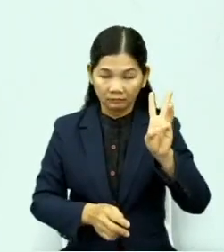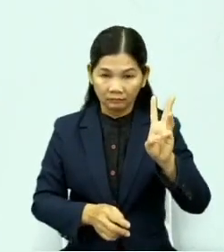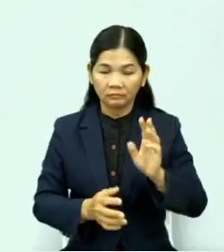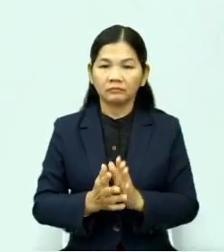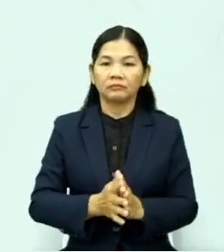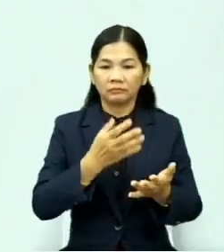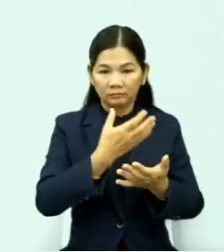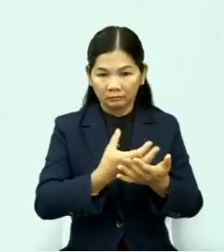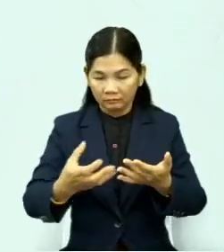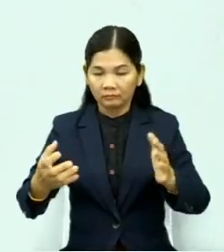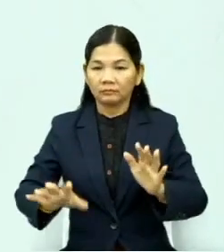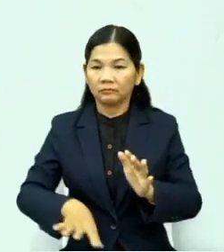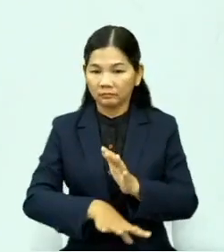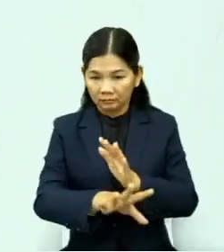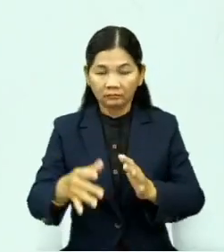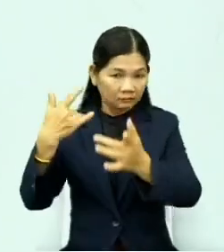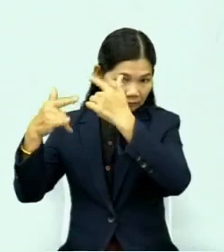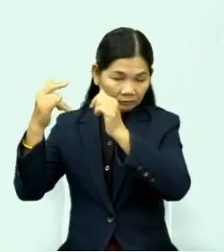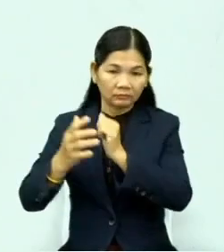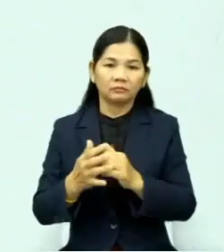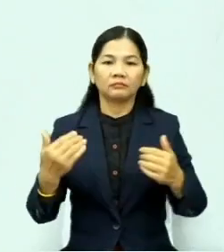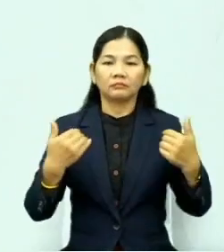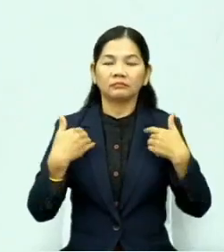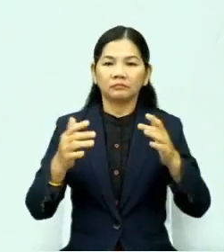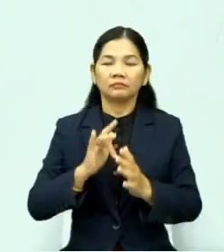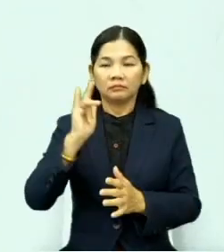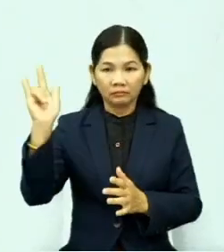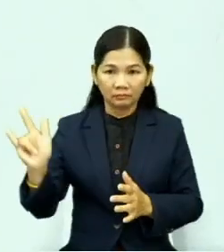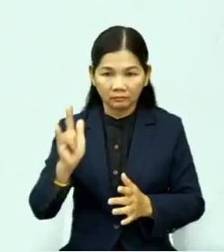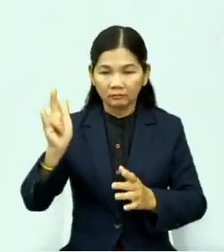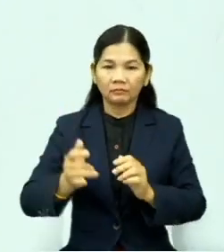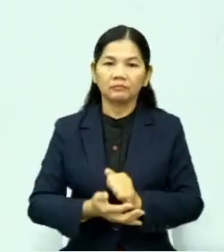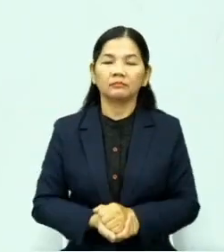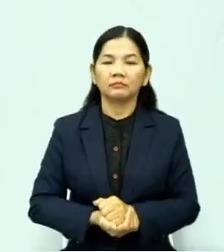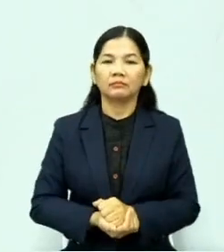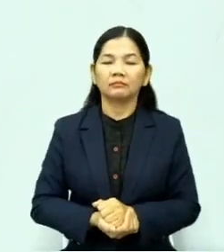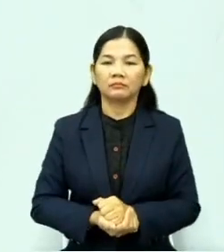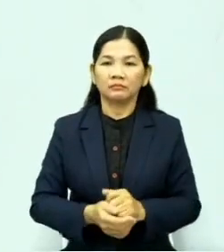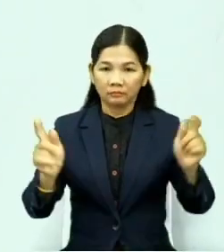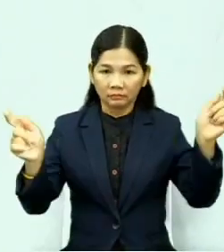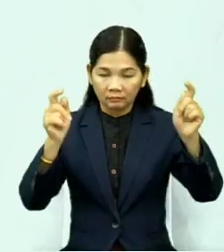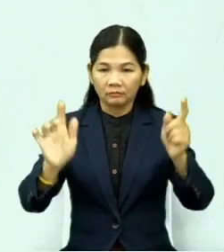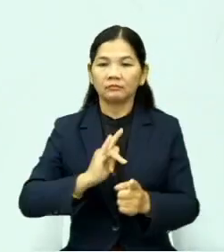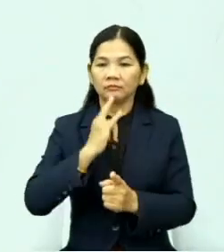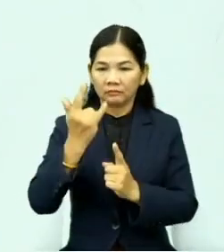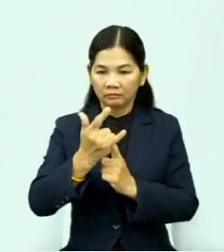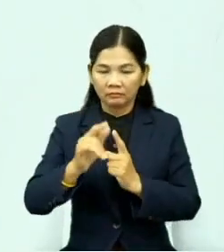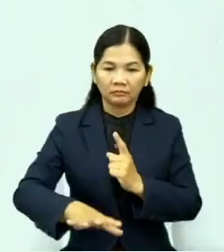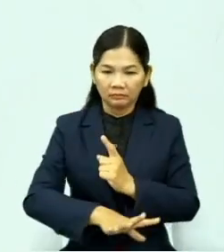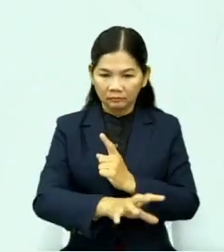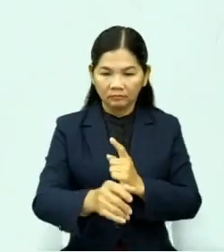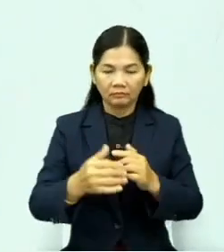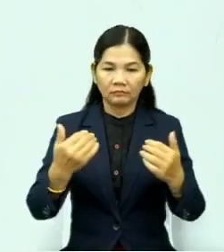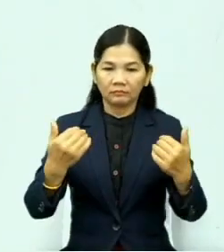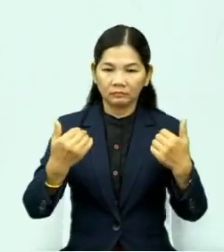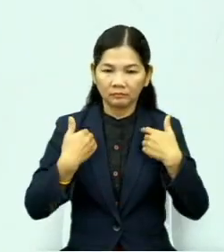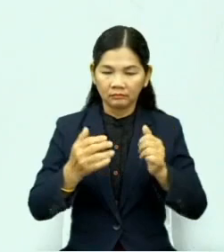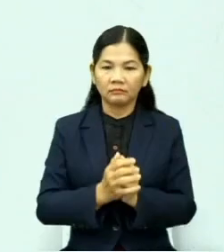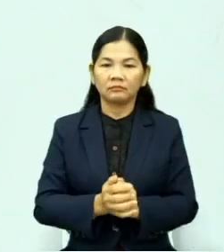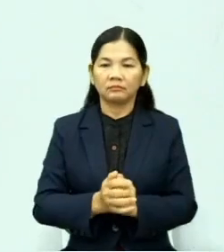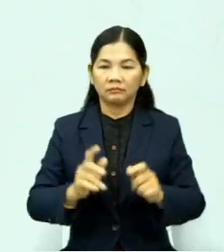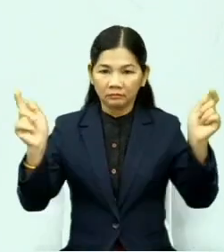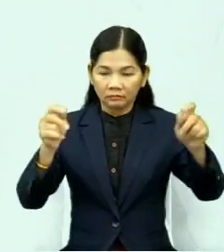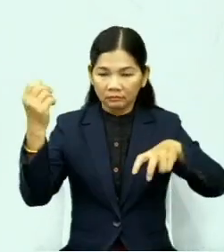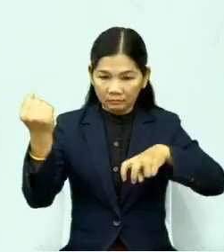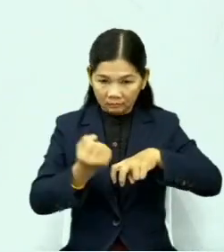ốp con nọc bật phèn khmai bồ rán cái chấm ta prapra nơi cơn nóng chả bị thịt bún propeini xém xém đại miên đồ chia bị thịt bún